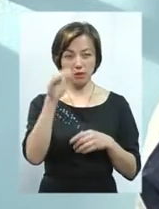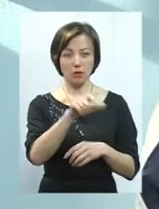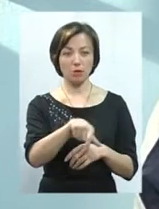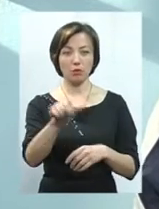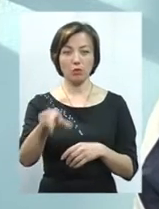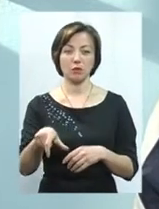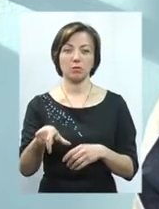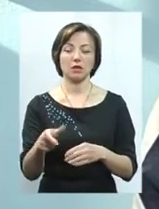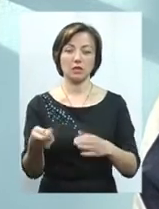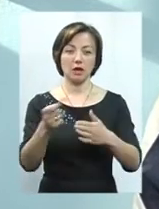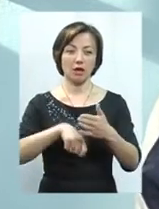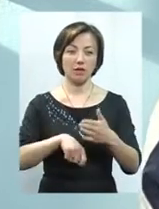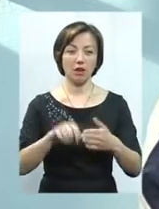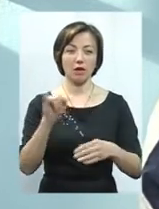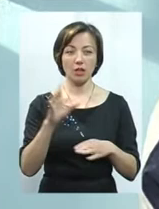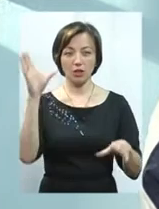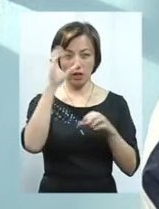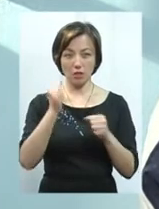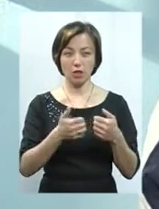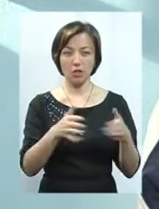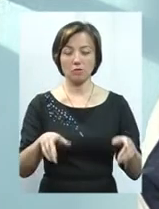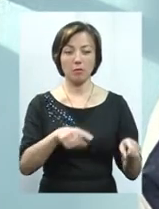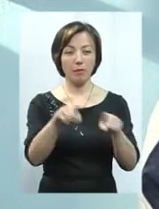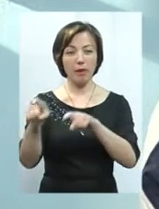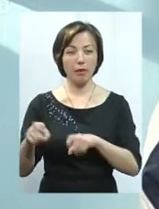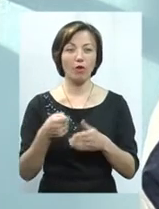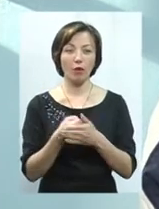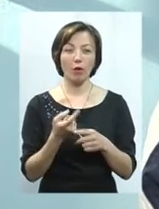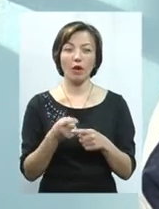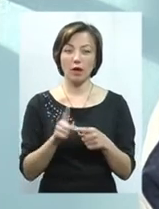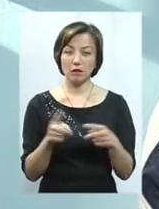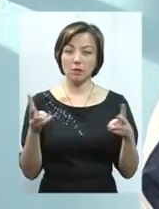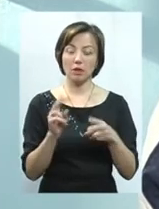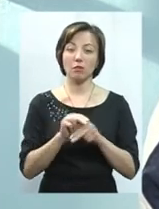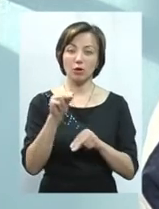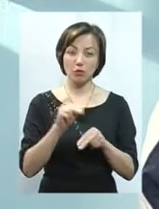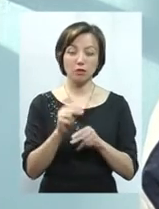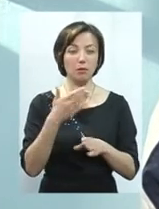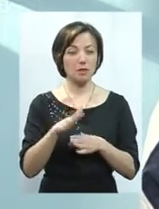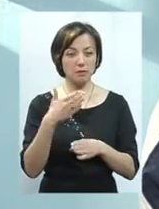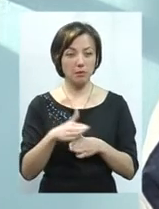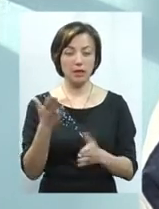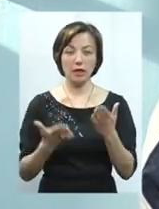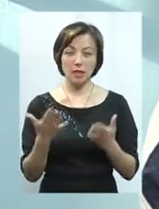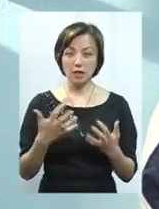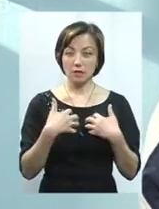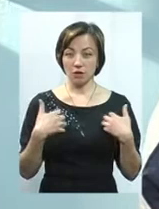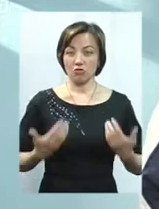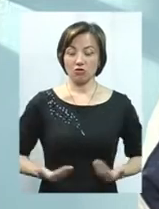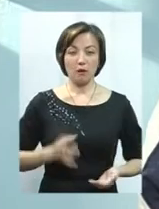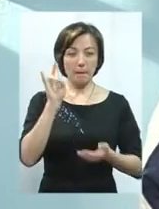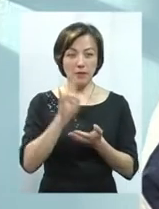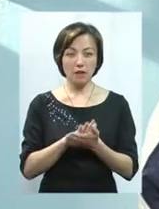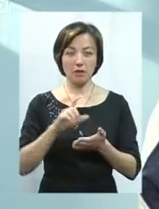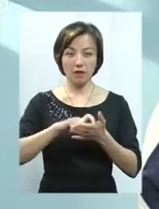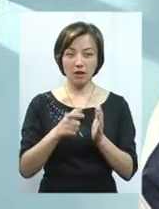людьми, закрываешь. И на ночь открываешь, она бегает. Но к этому надо, конечно, приучить, и приучить постепенно. Если животное жило сегодня в квартире, вы